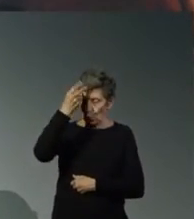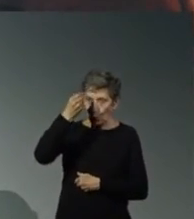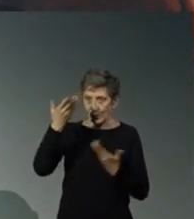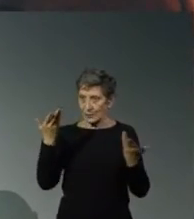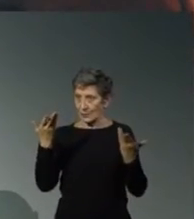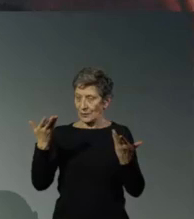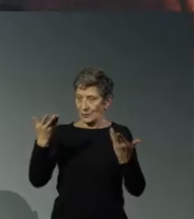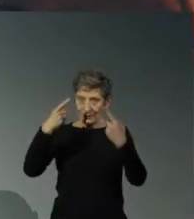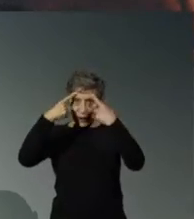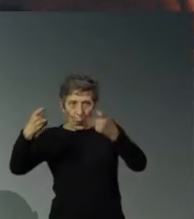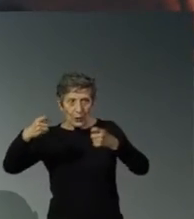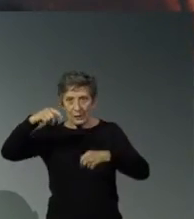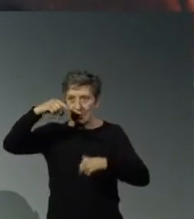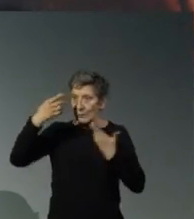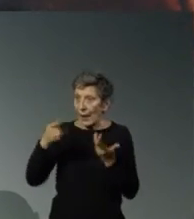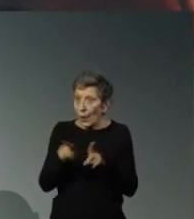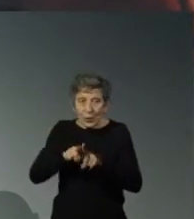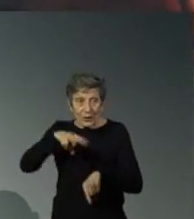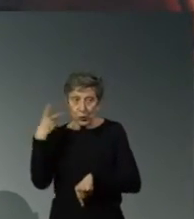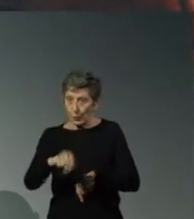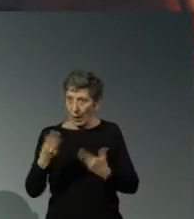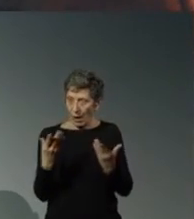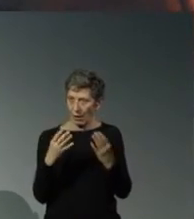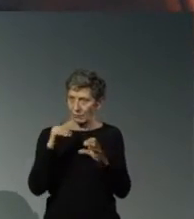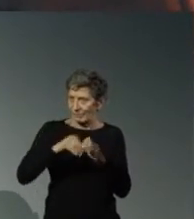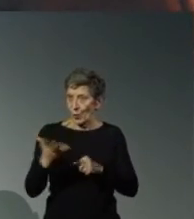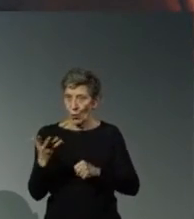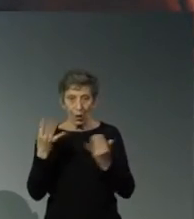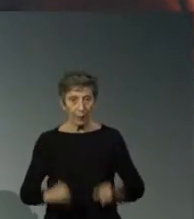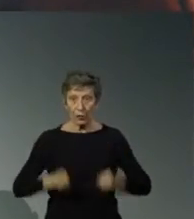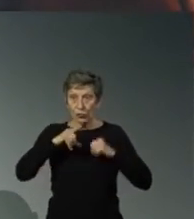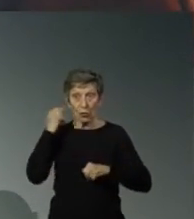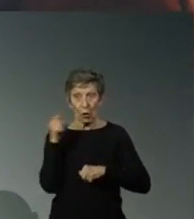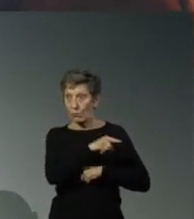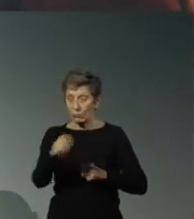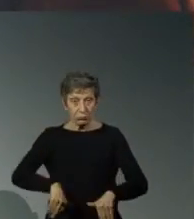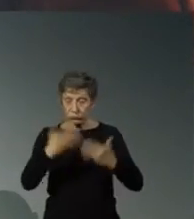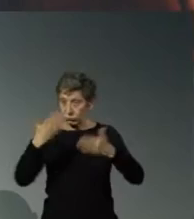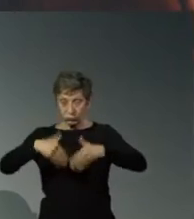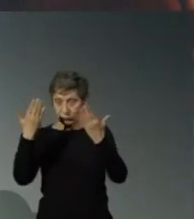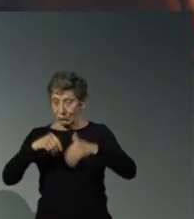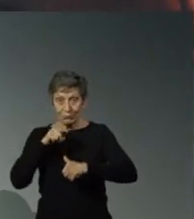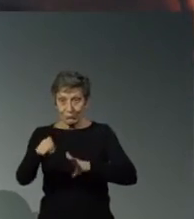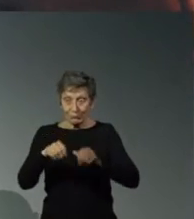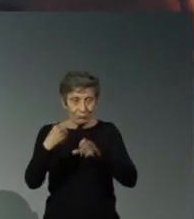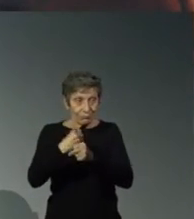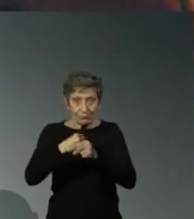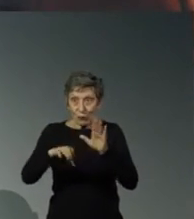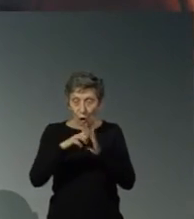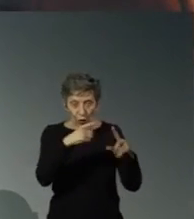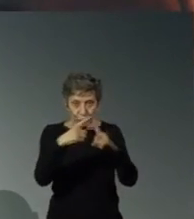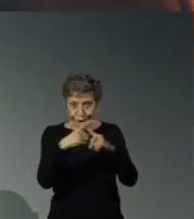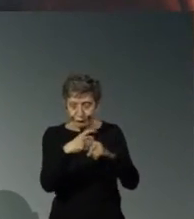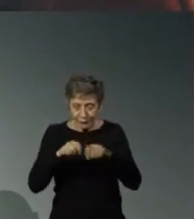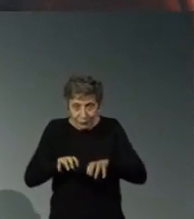intellectuelle de tout ça, mais aussi la partie humaine, c'est-à-dire que ce sont des jeunes hommes qui font ça jour et nuit, pour caricaturer un petit peu, et elle se demande pourquoi